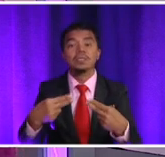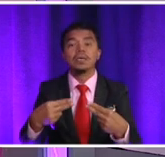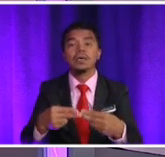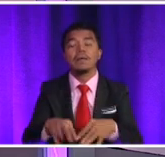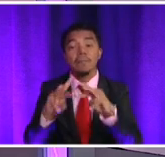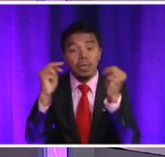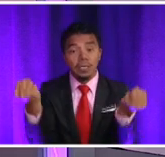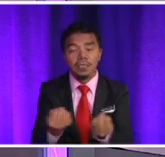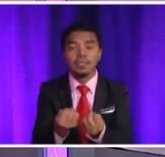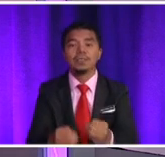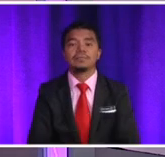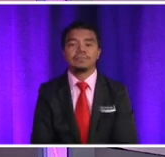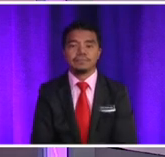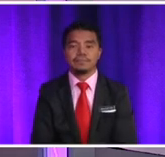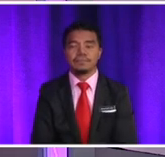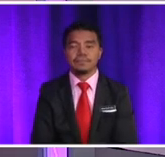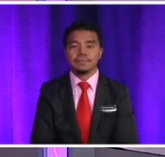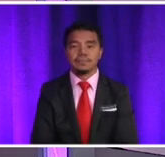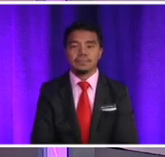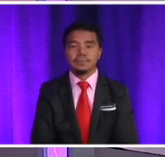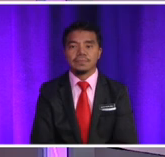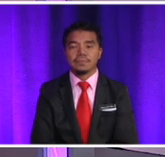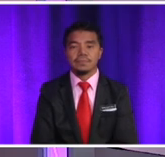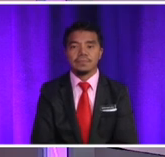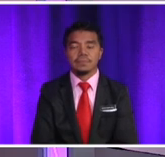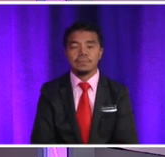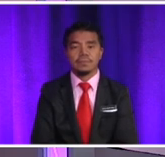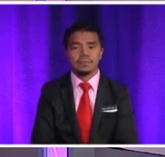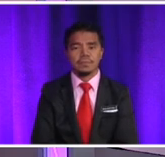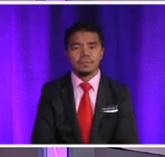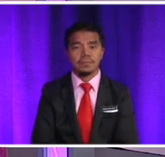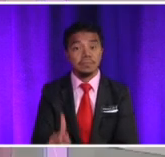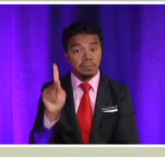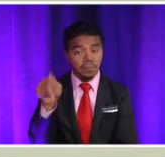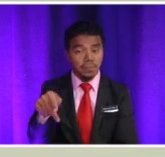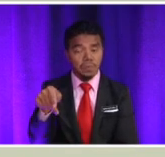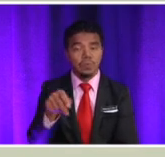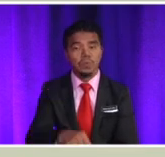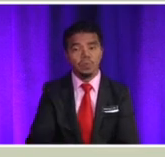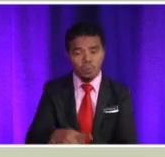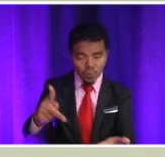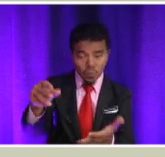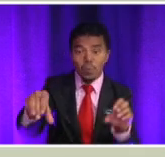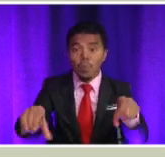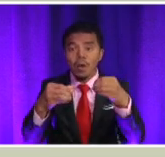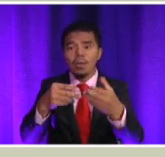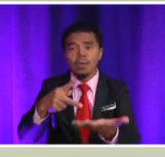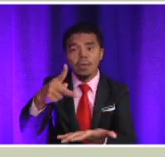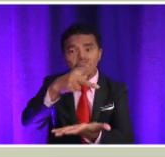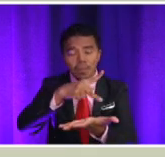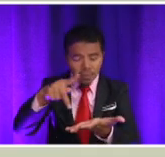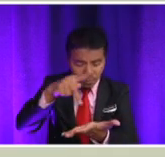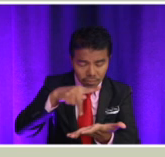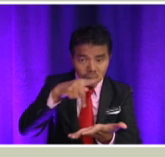baik seterusnya dia dapat belum membuat kajian dan dia belum menguji